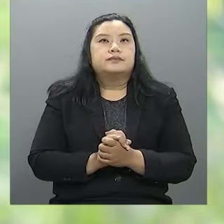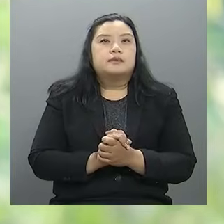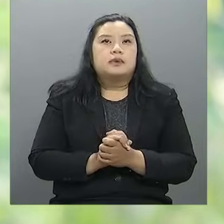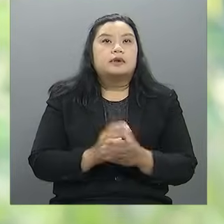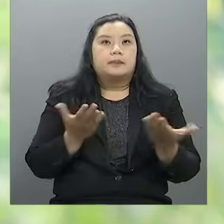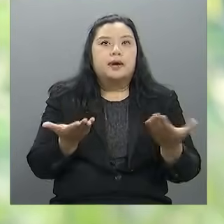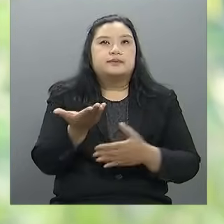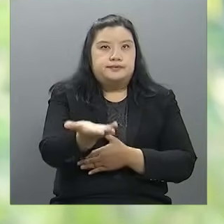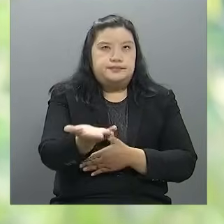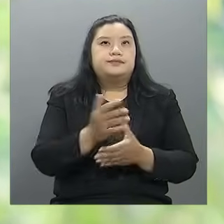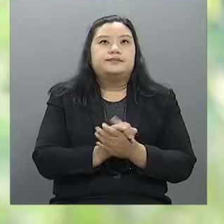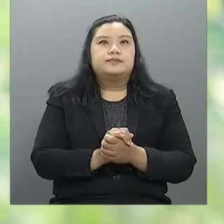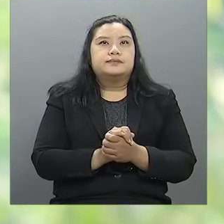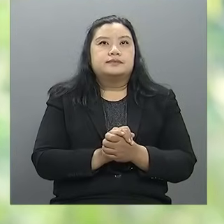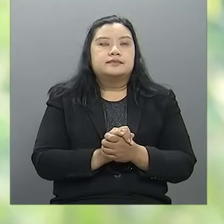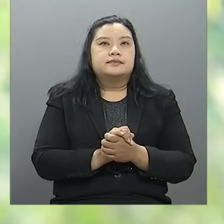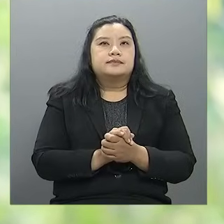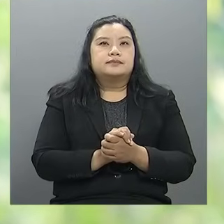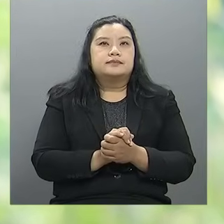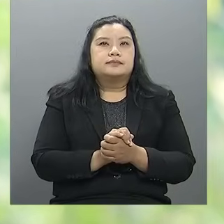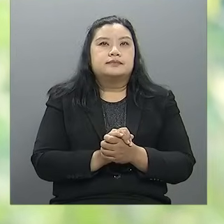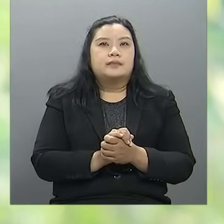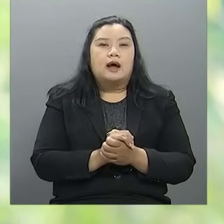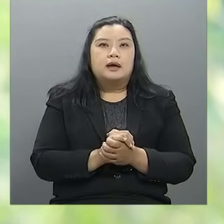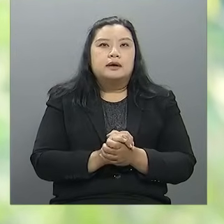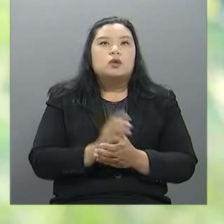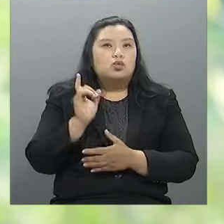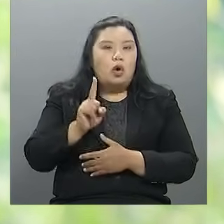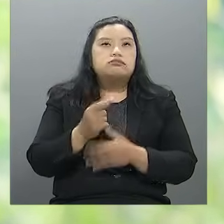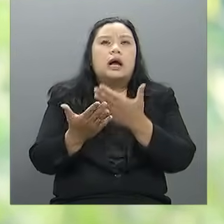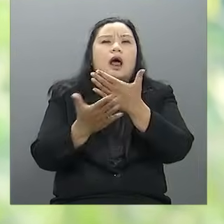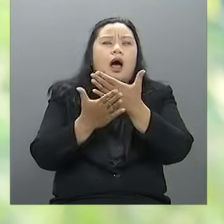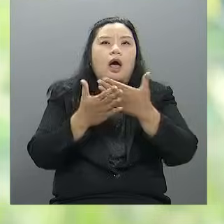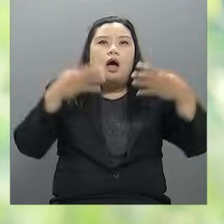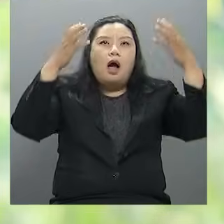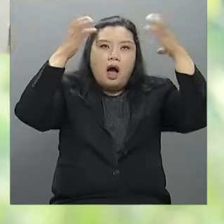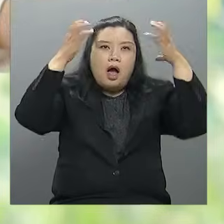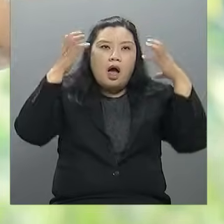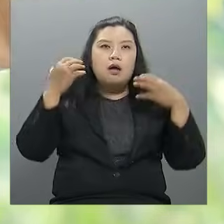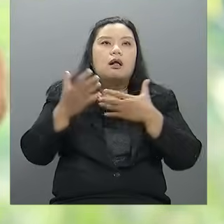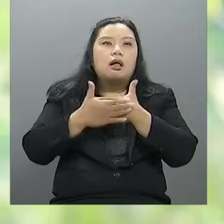มอัี้